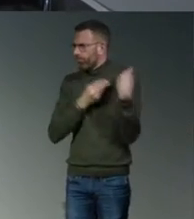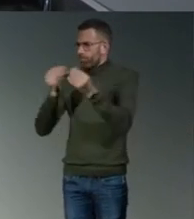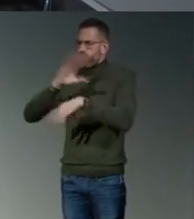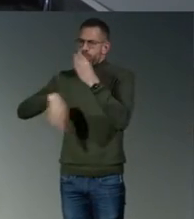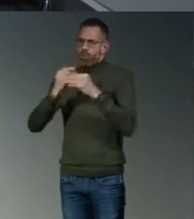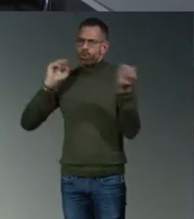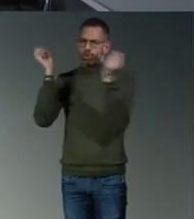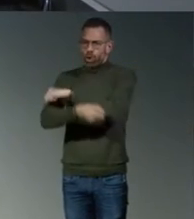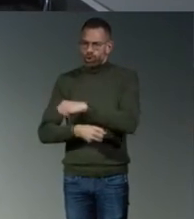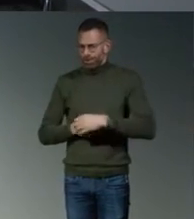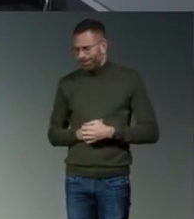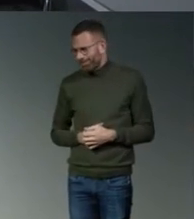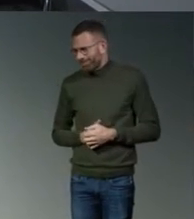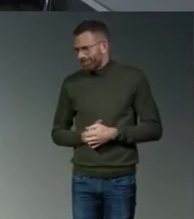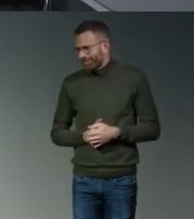Oui,